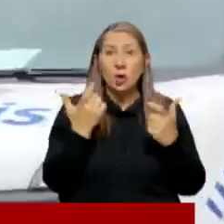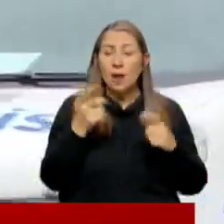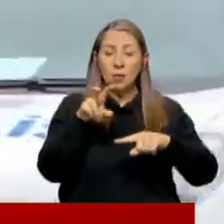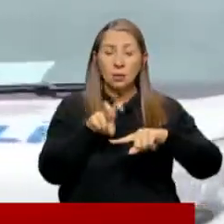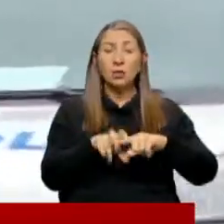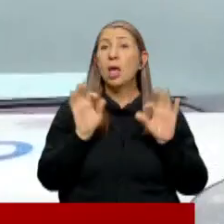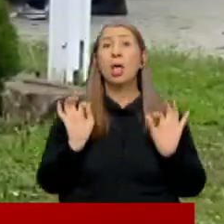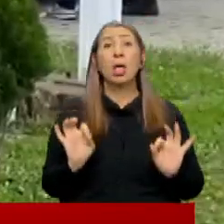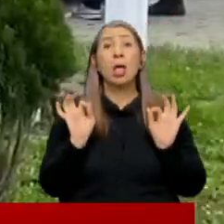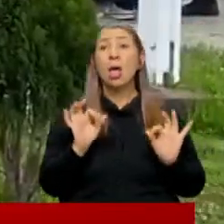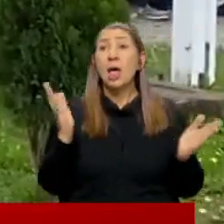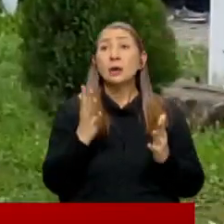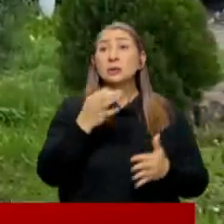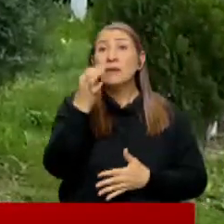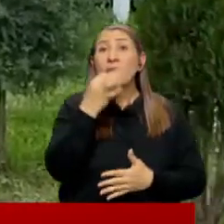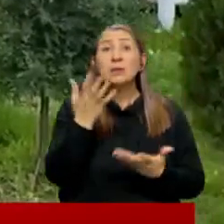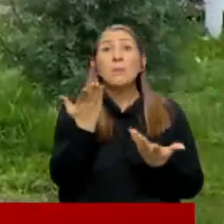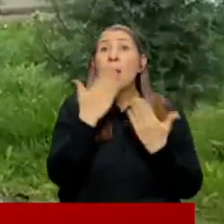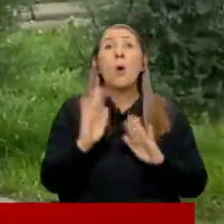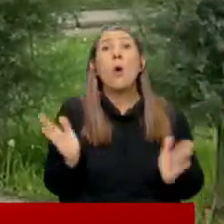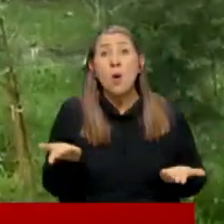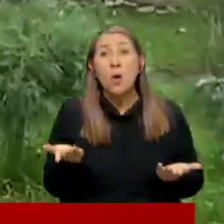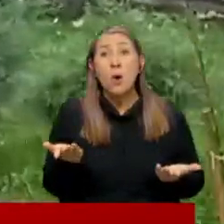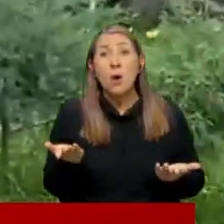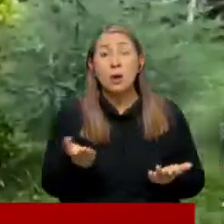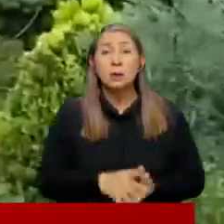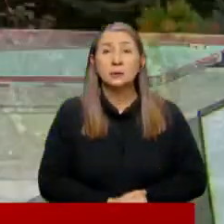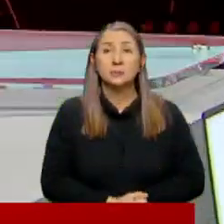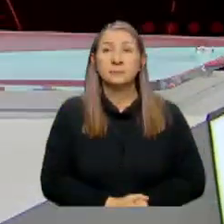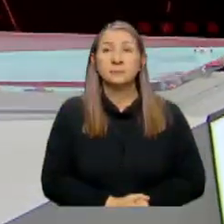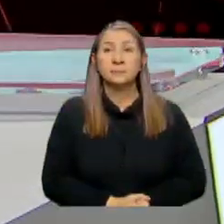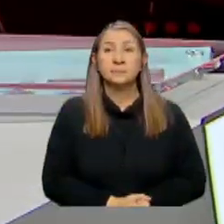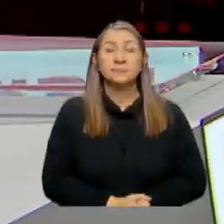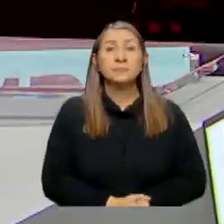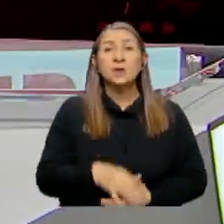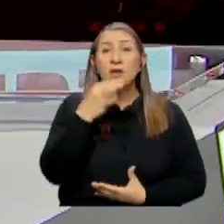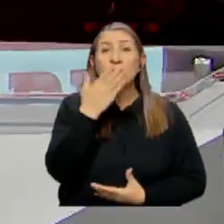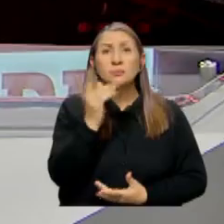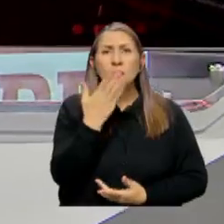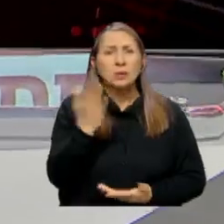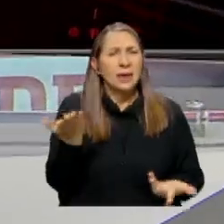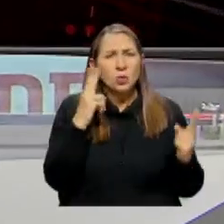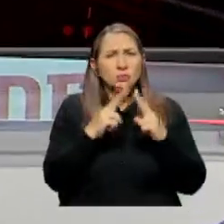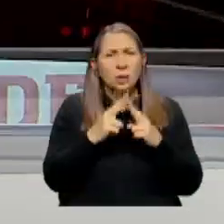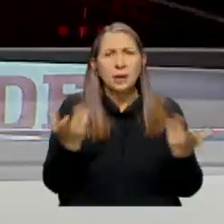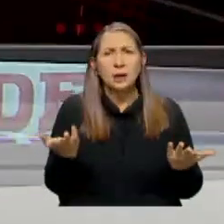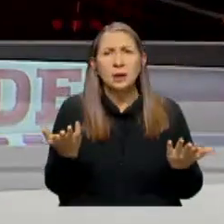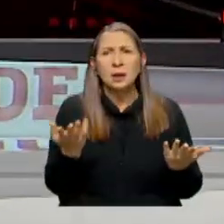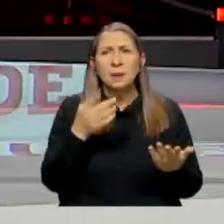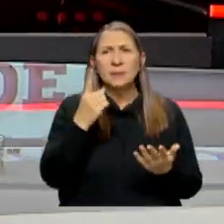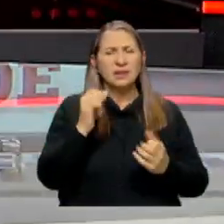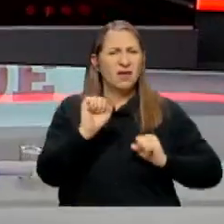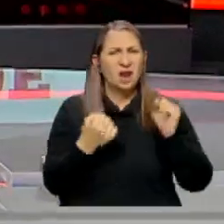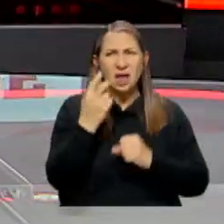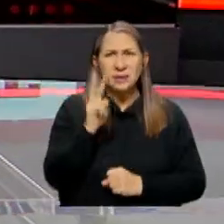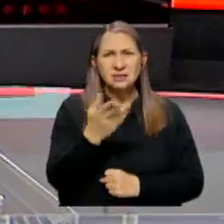koltuklarını korurken henüz ifadelerine dahi başvurulmadı ifade yok bir şey yok Ne görüşüyorlar ya bir de